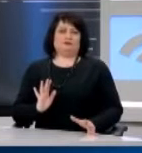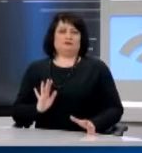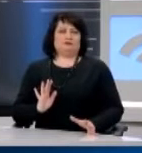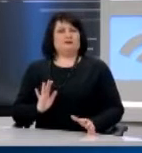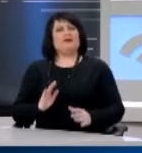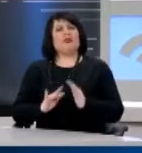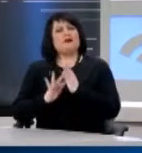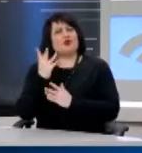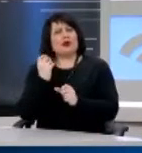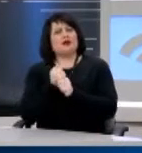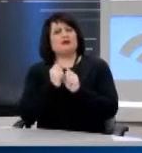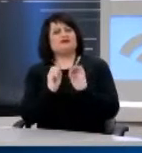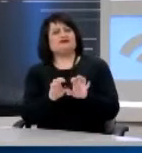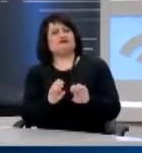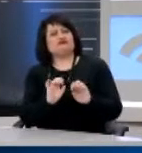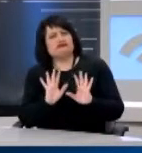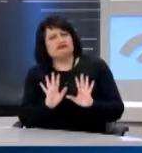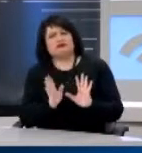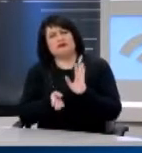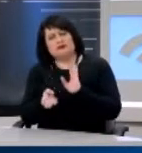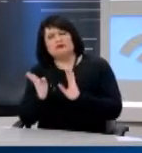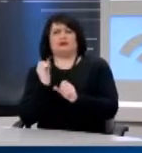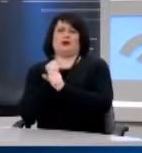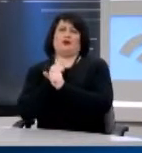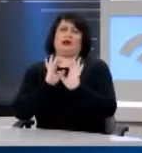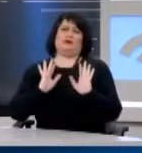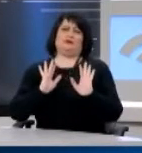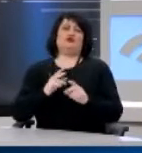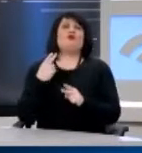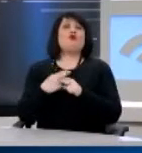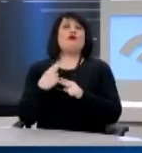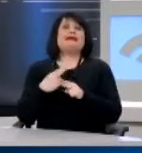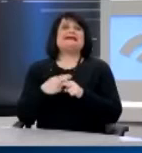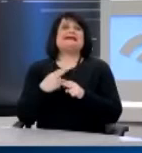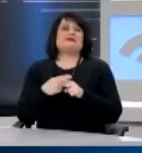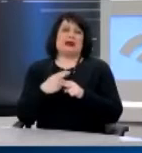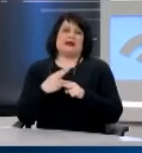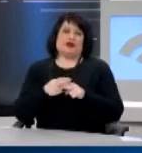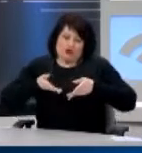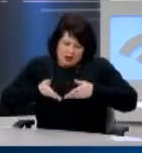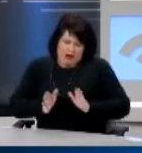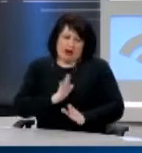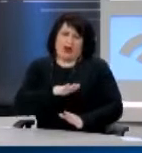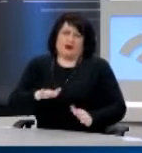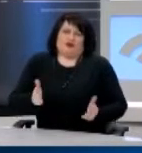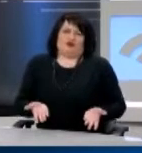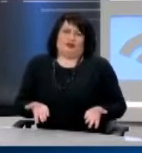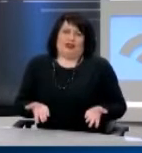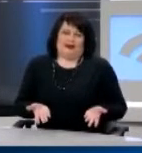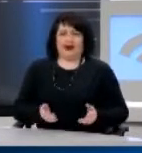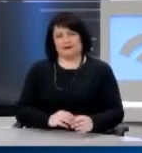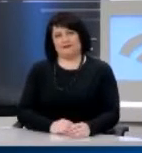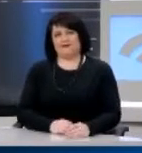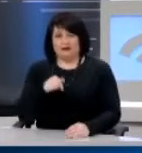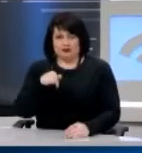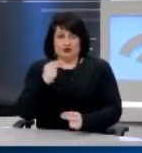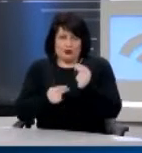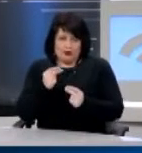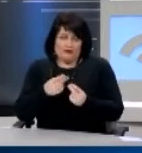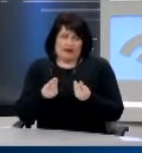είναι πολύ κρίσιμο για την μείωση της υπογεννητικότητας, για την καταπολέμηση του προβλήματος του